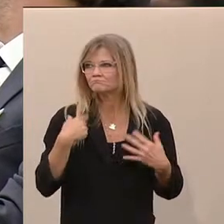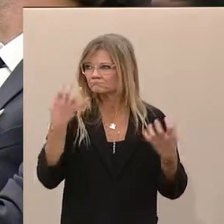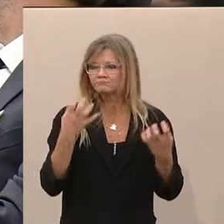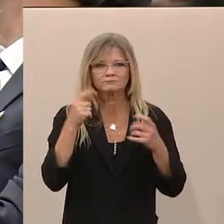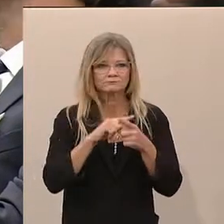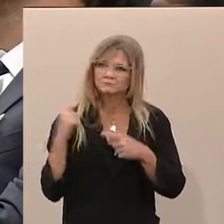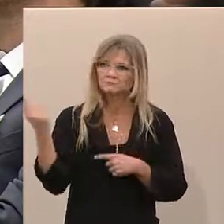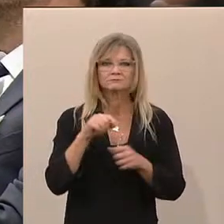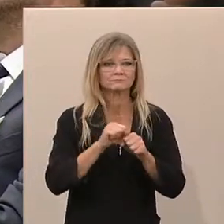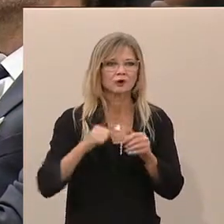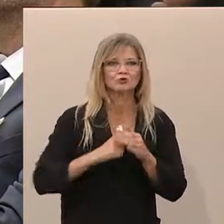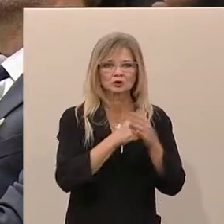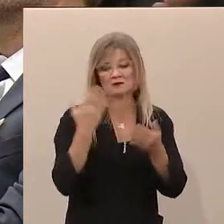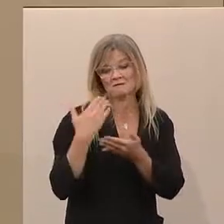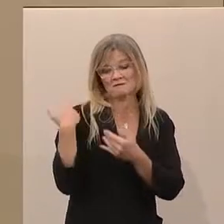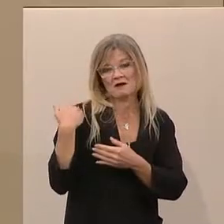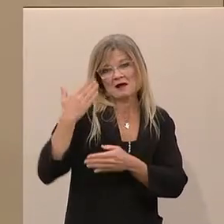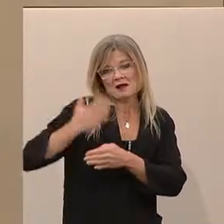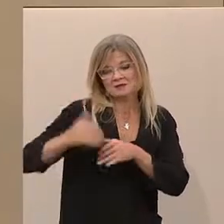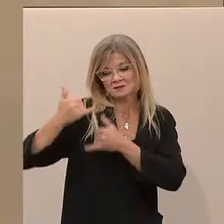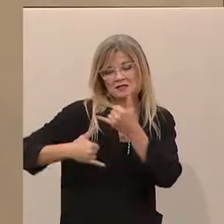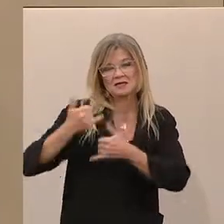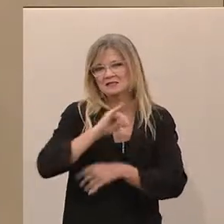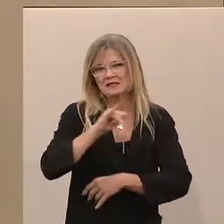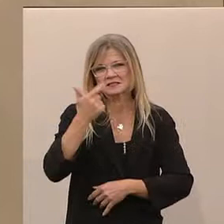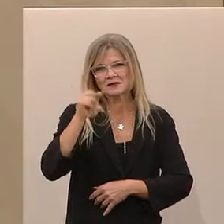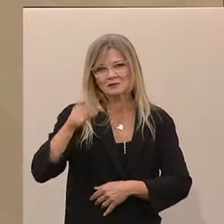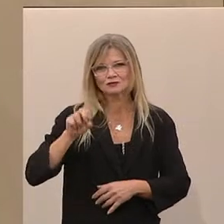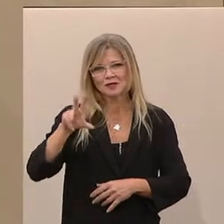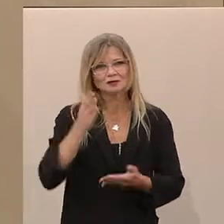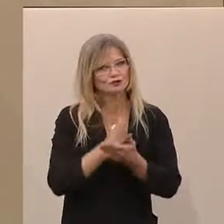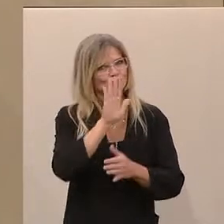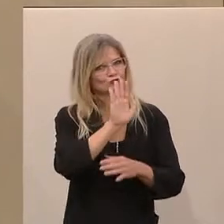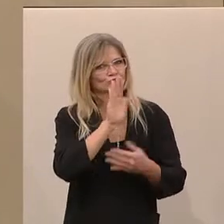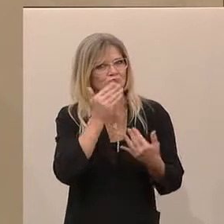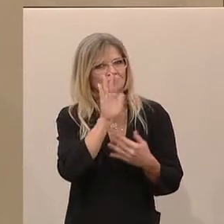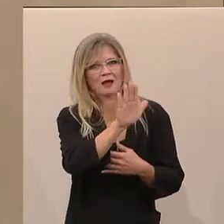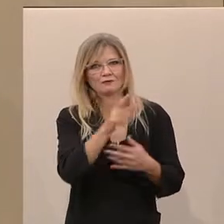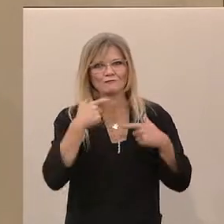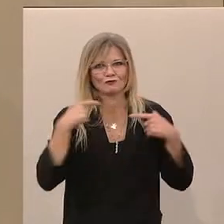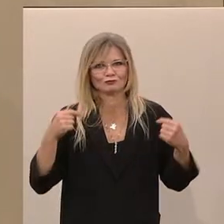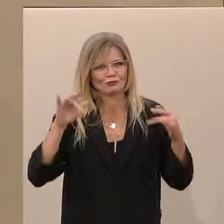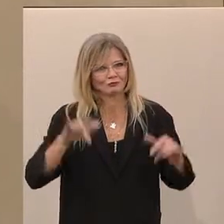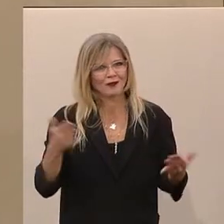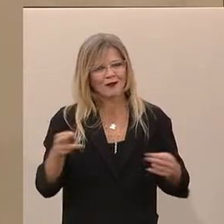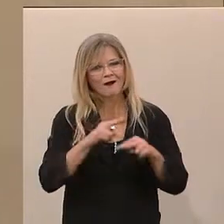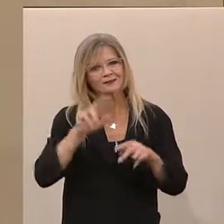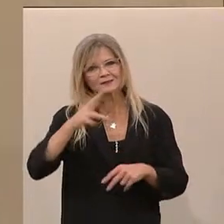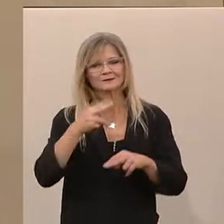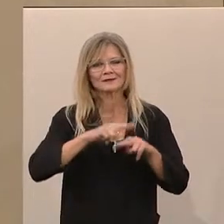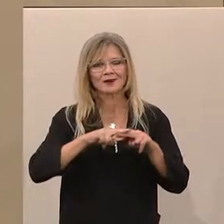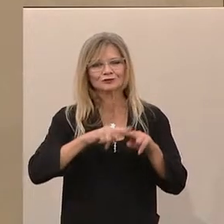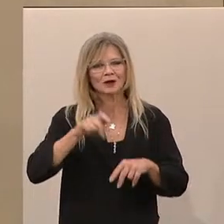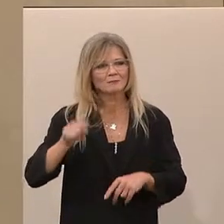letzten Jahren, und er ist ja auch seit dem Jahr 2013 bereits in dieser Funktion tätig, bewiesen hat, in einer überparteilichen